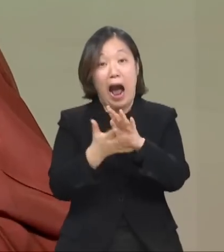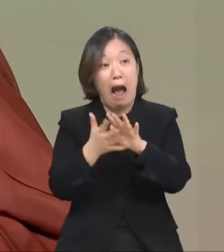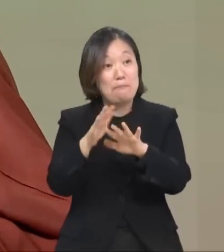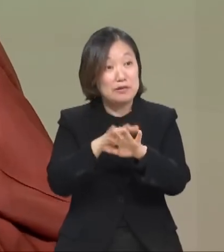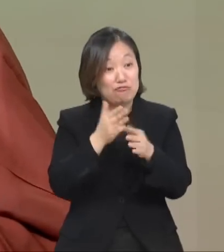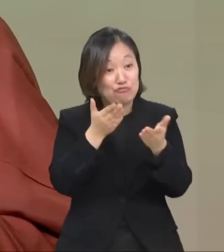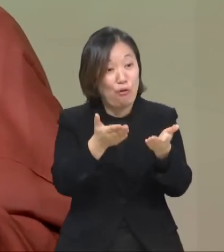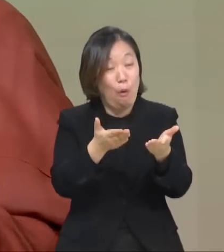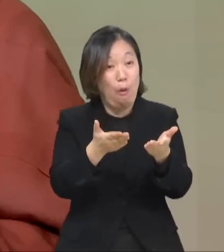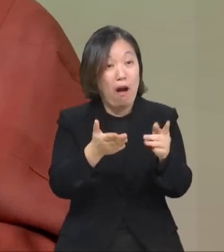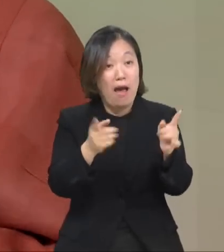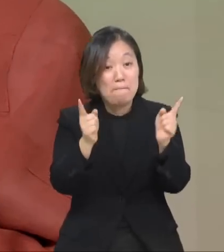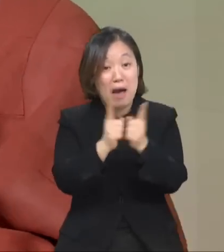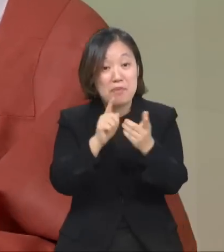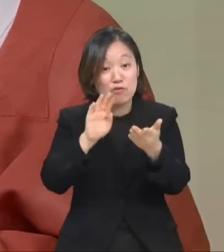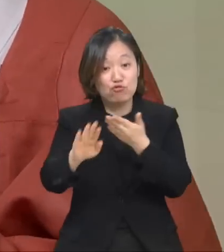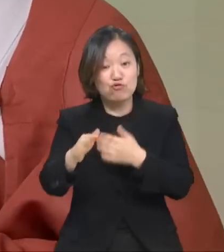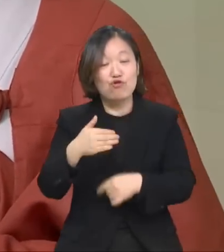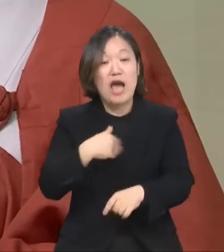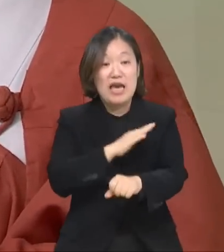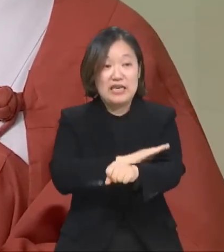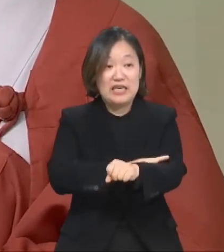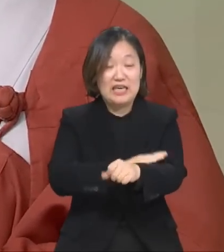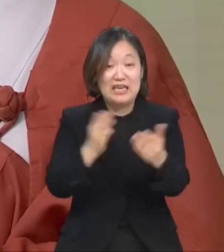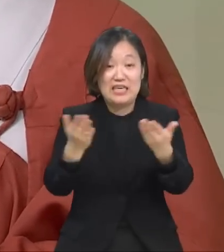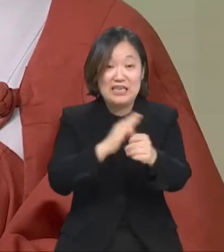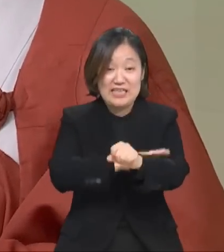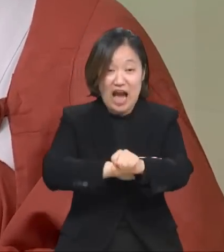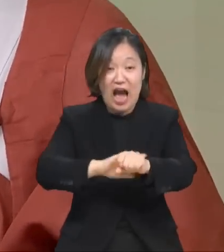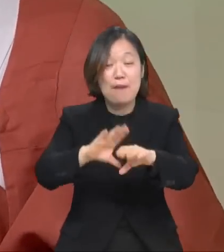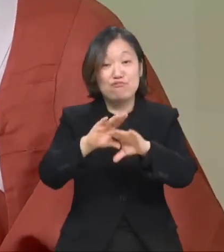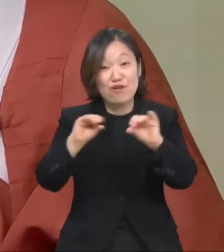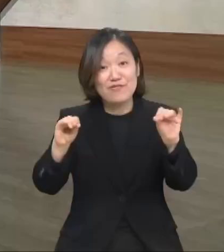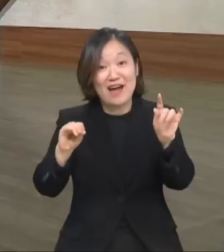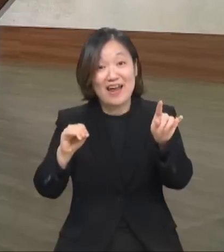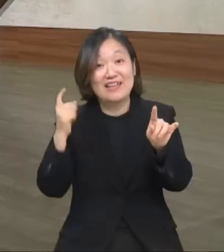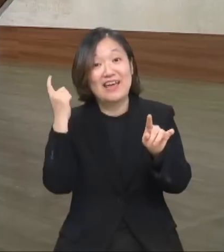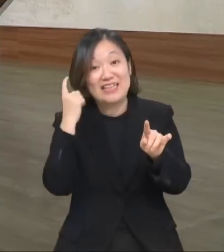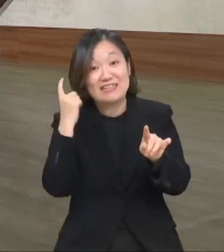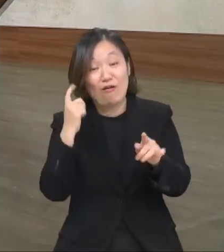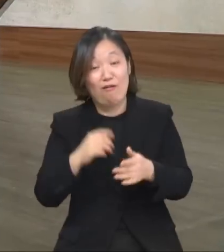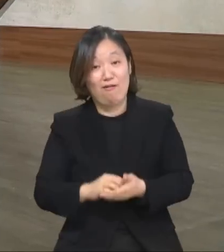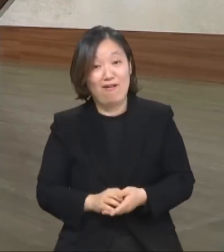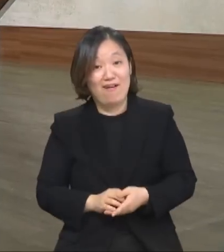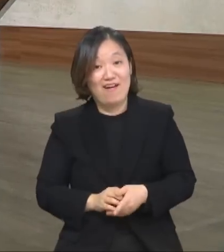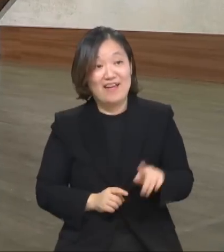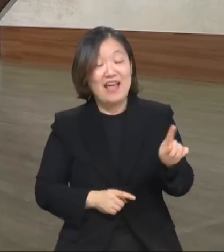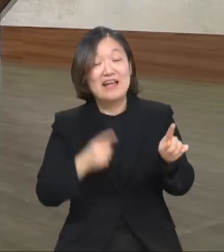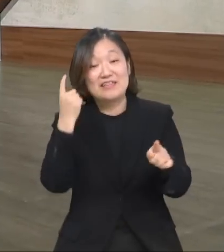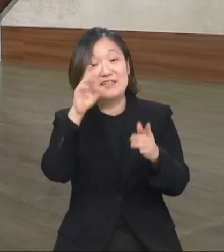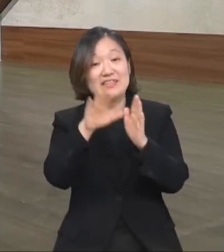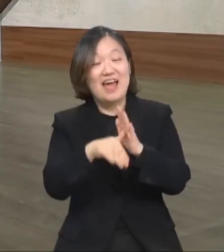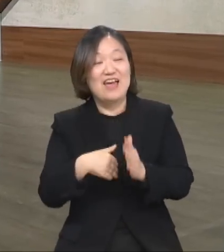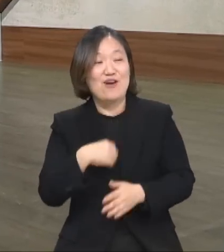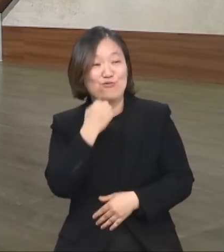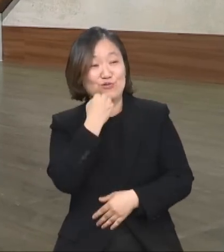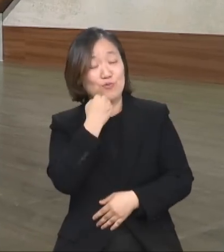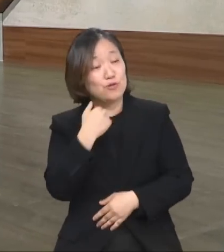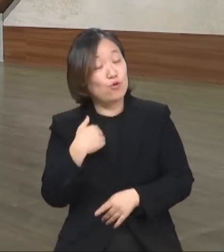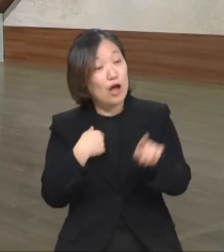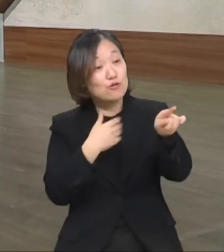술술 풀렸다라는 이야기를 제가 종종 많이 봤습니다 제가 웃으면서 나는 꿈에 들어간 적이